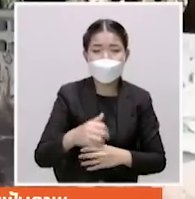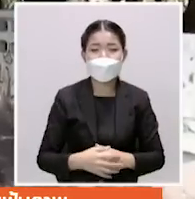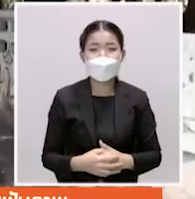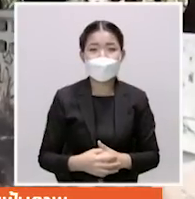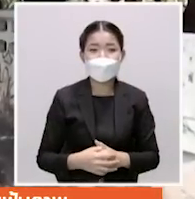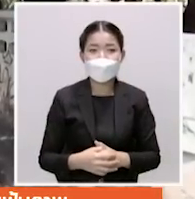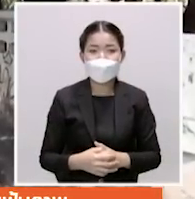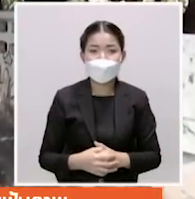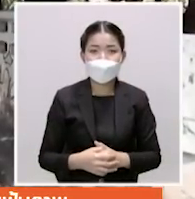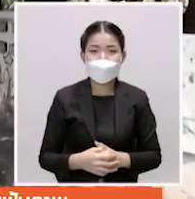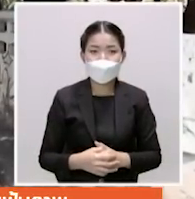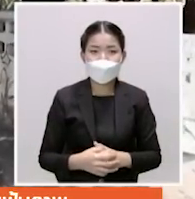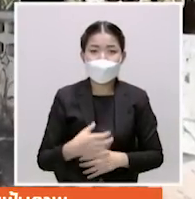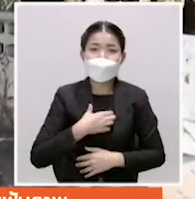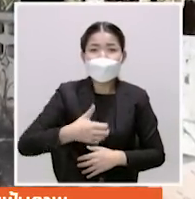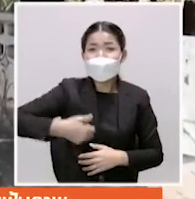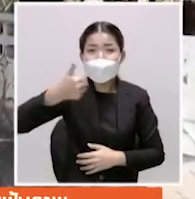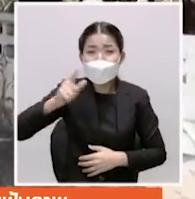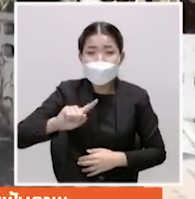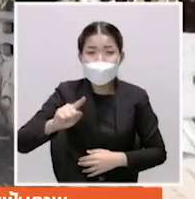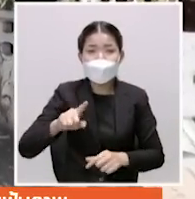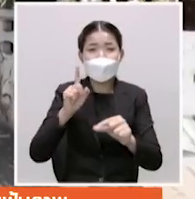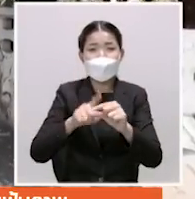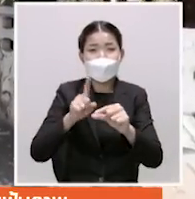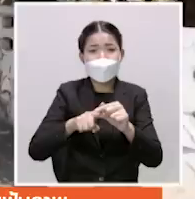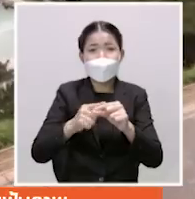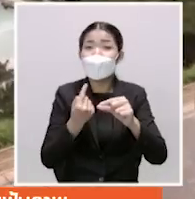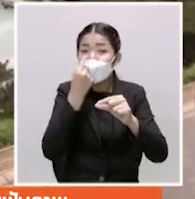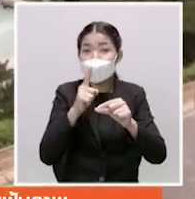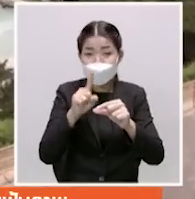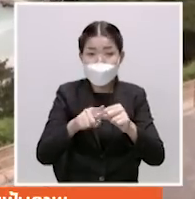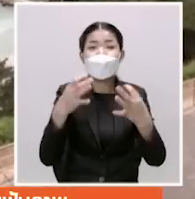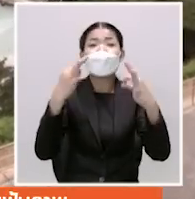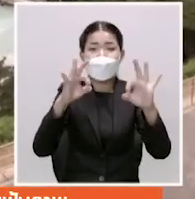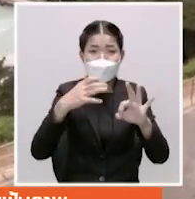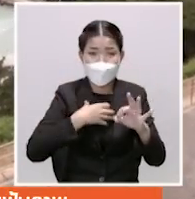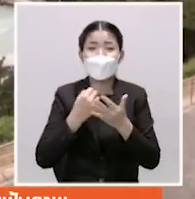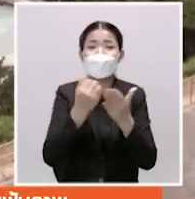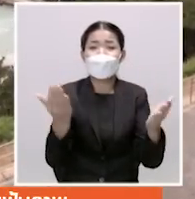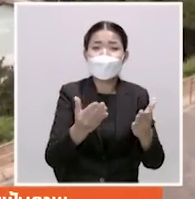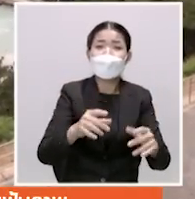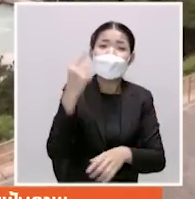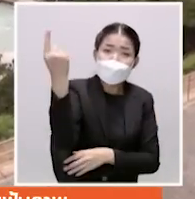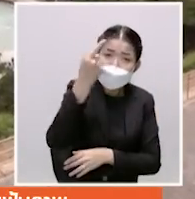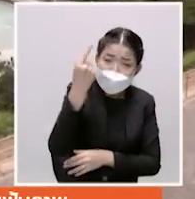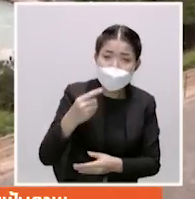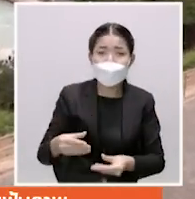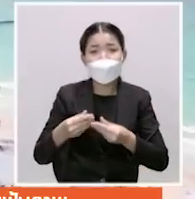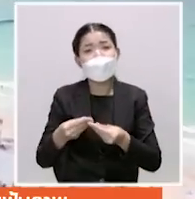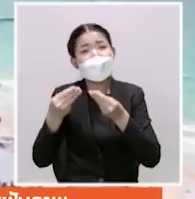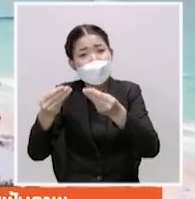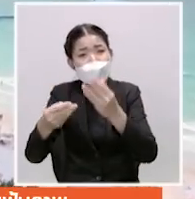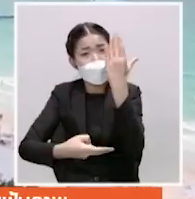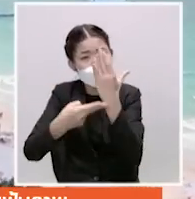เรียนสักครู่ที่ภาคชนทั่วประเทศไทยอยากได้ ATK ฟรีเพื่อกระตุ้นการท่องเที่ยวนะครับให้ร้านอาหารให้โรงแรมให้ทุกคนน